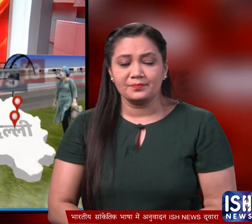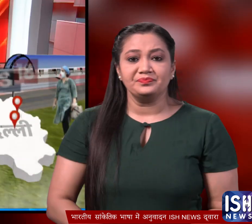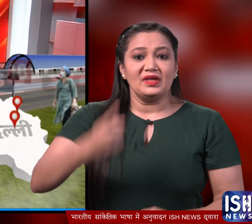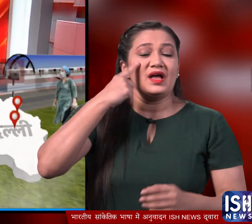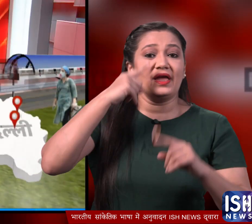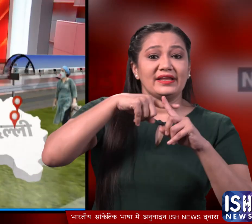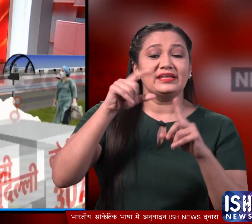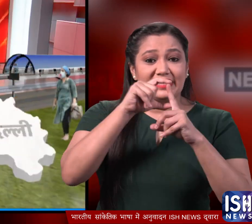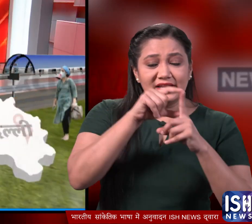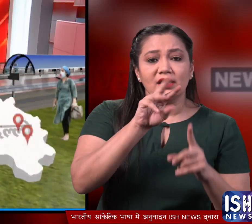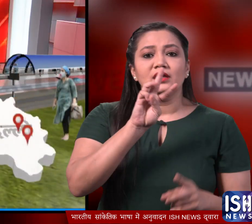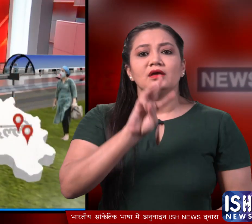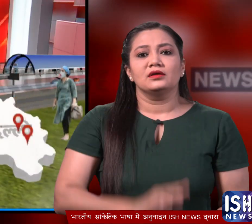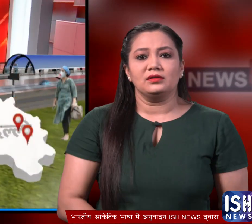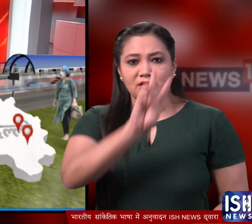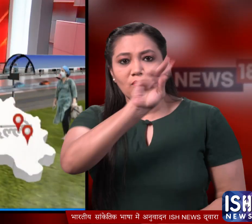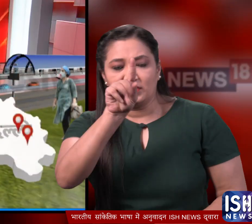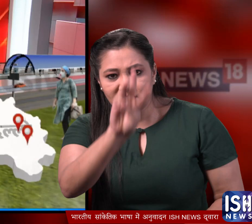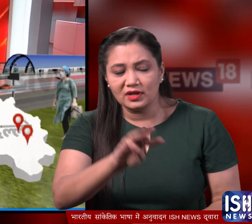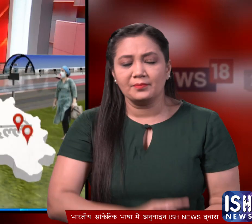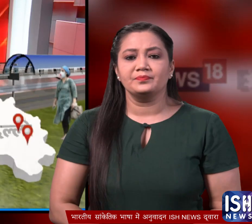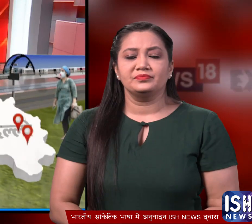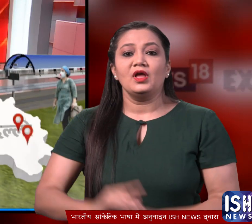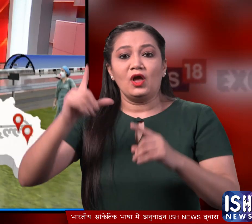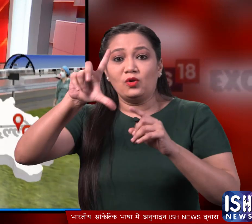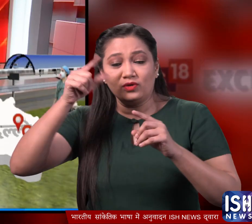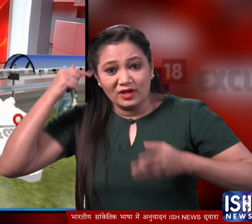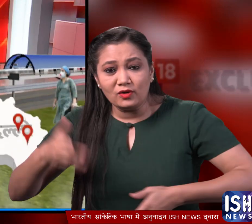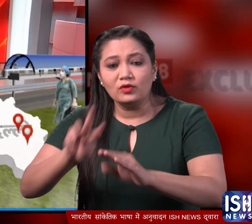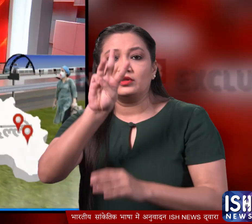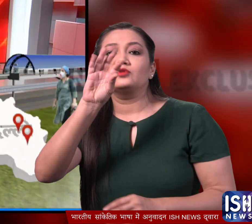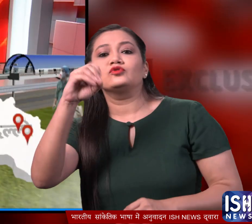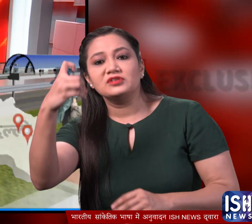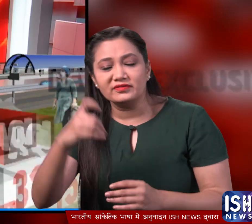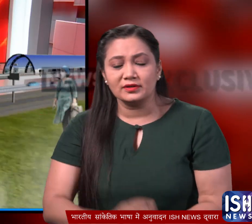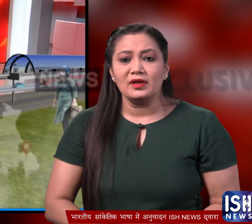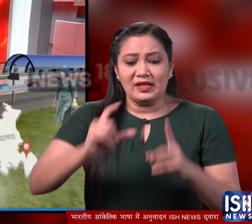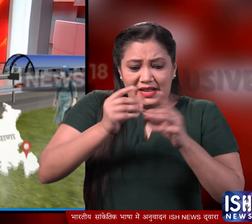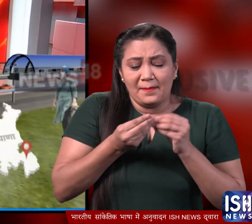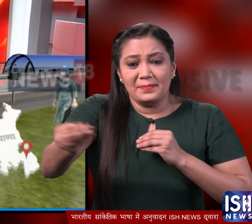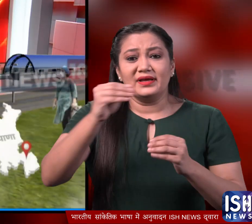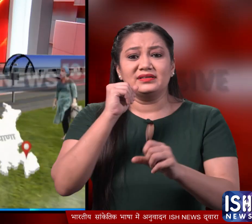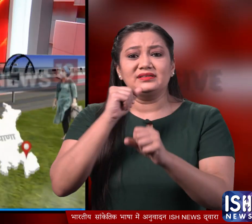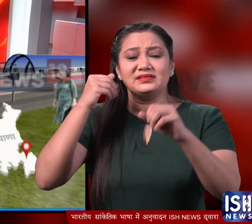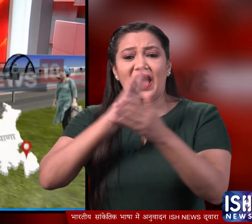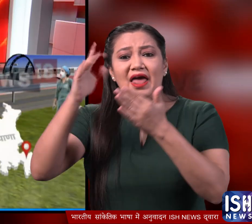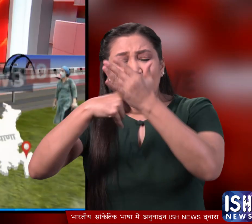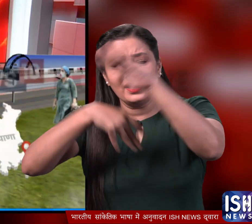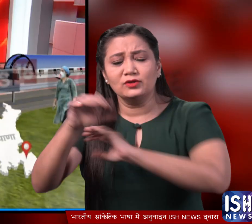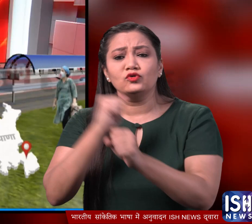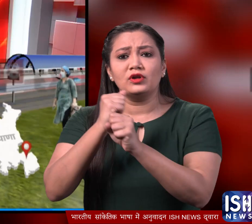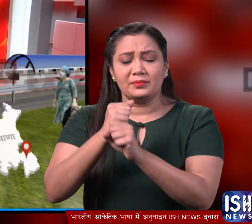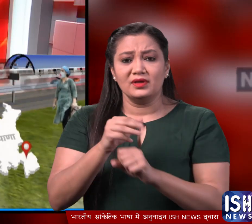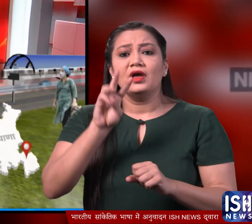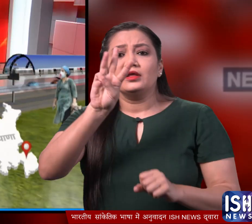آئی ایٹی دلی پر 313 لودھی روڈ پر ایک یو آئی کا ستر 307 درج کیا گیا اس کے علاوہ دلی کے پاس ہریانہ کے گروگرام میں بھی ایک یو آئی